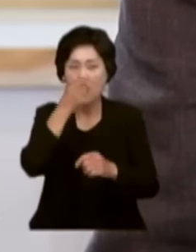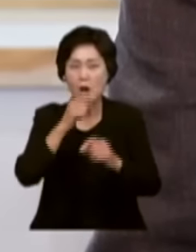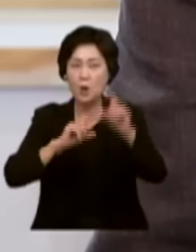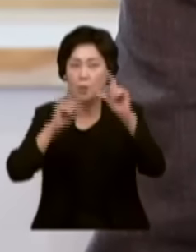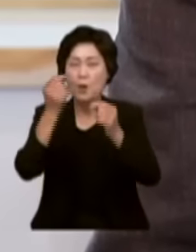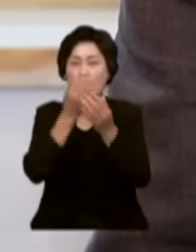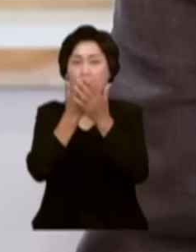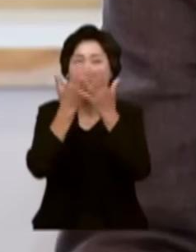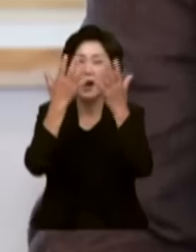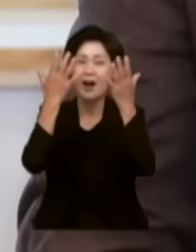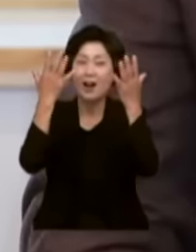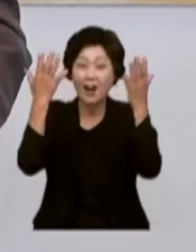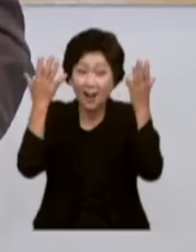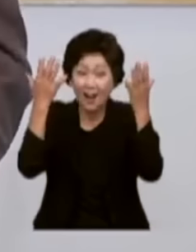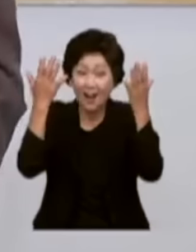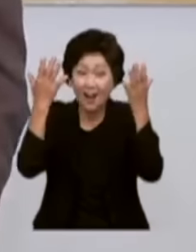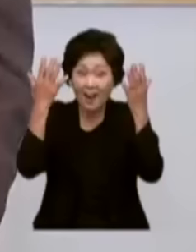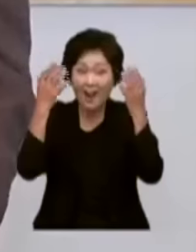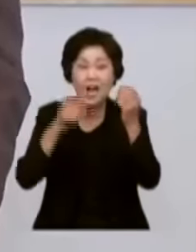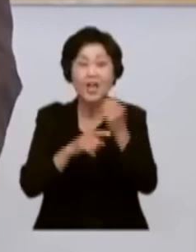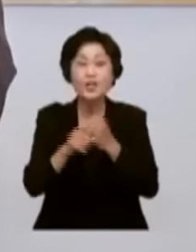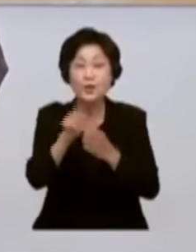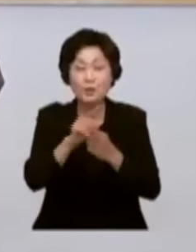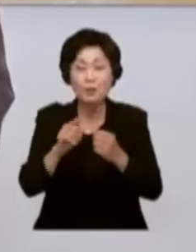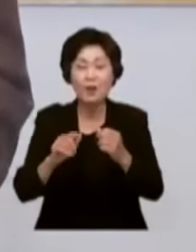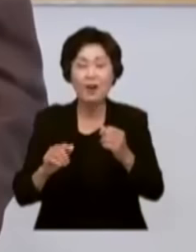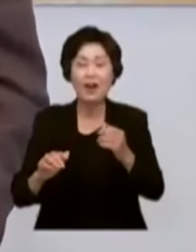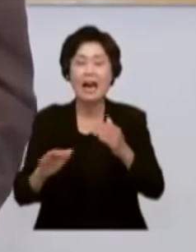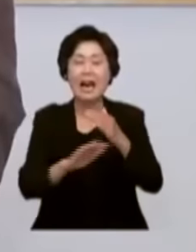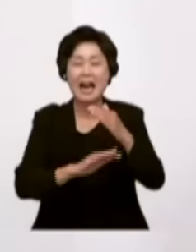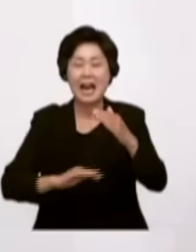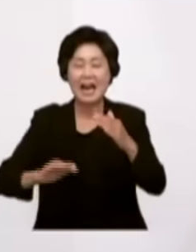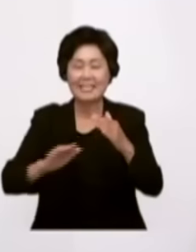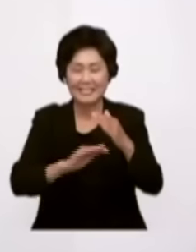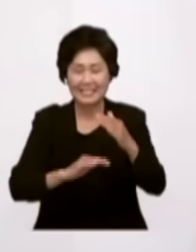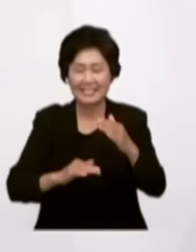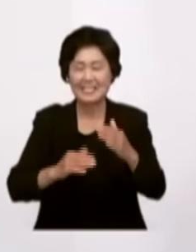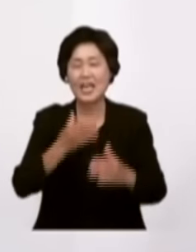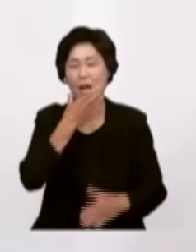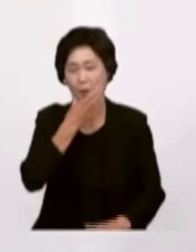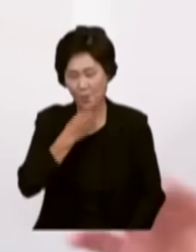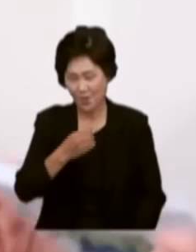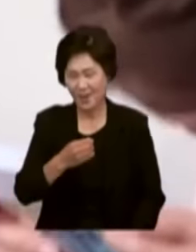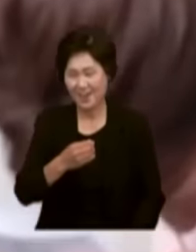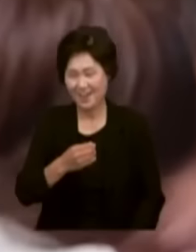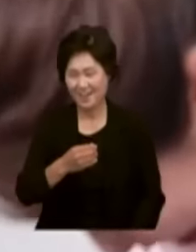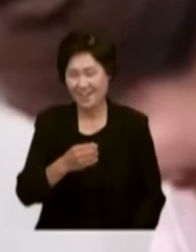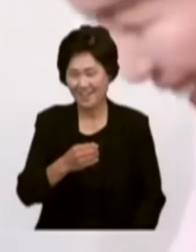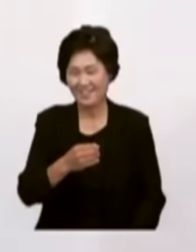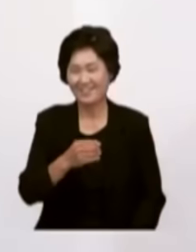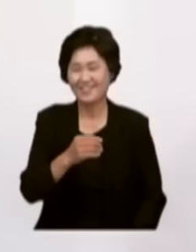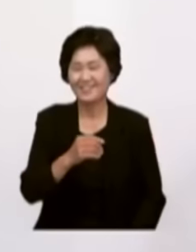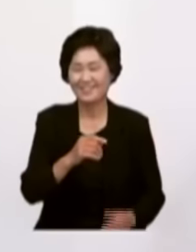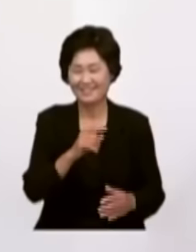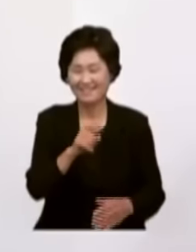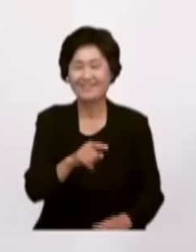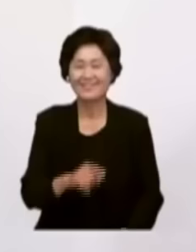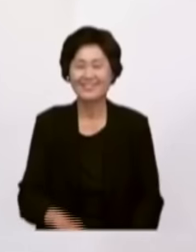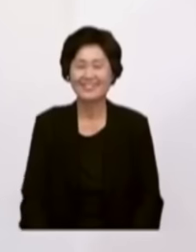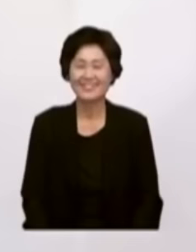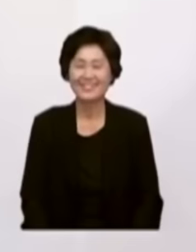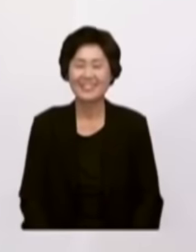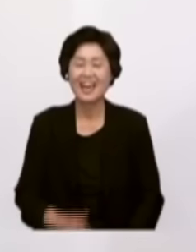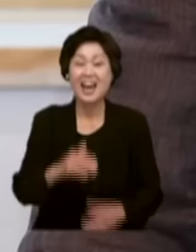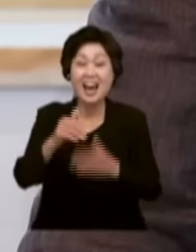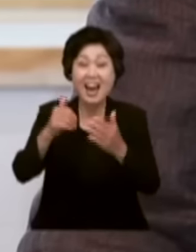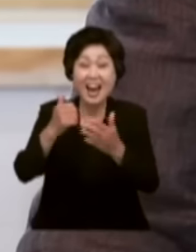이게 가정이 평안하다는 얘기거든요. 코로나 혜택 본 사람은 이 사람한테 네. 눈도 수술했는데 더 잘 보이고 또 네. 하나님을